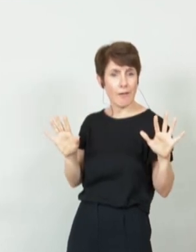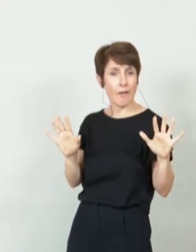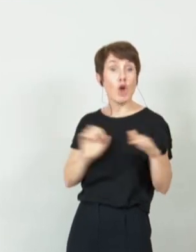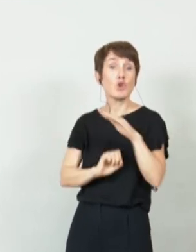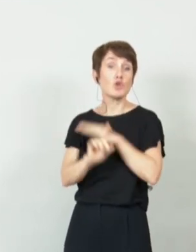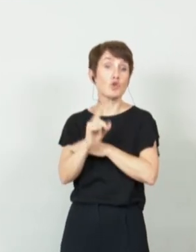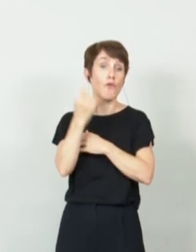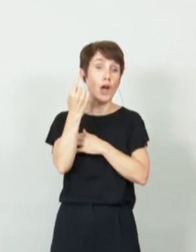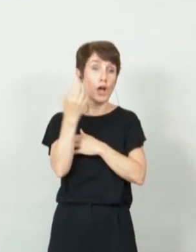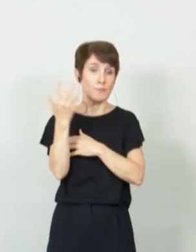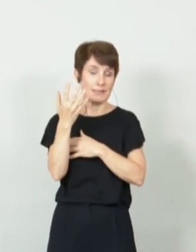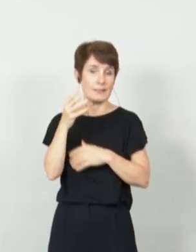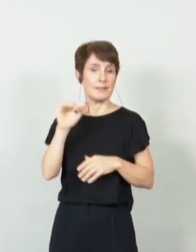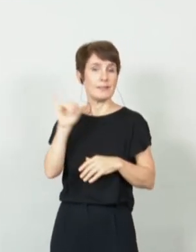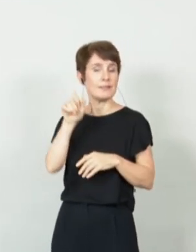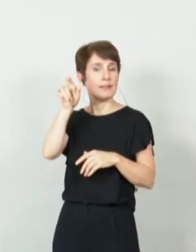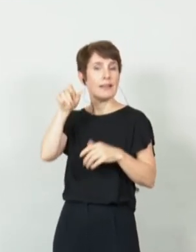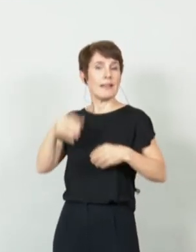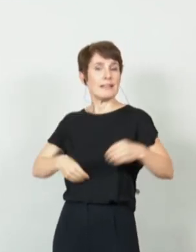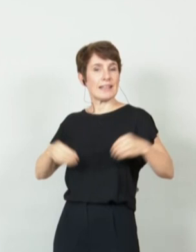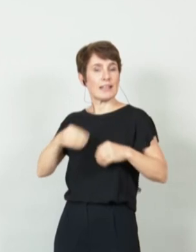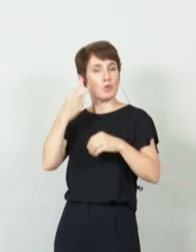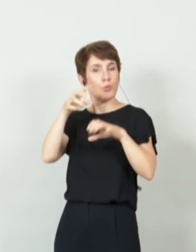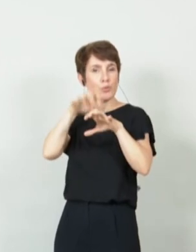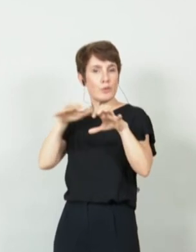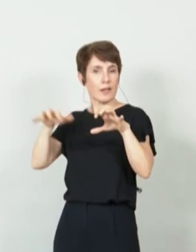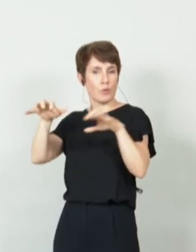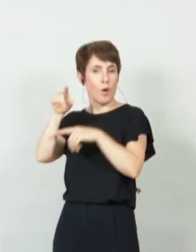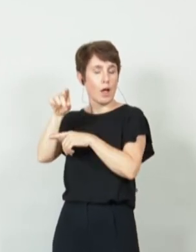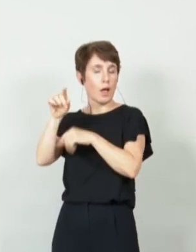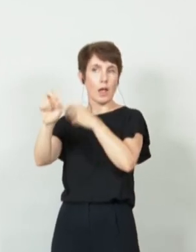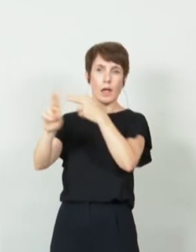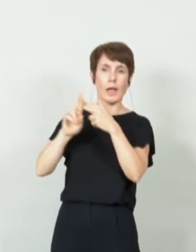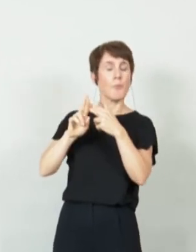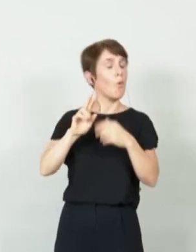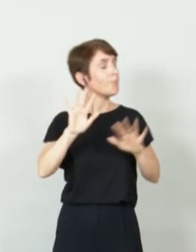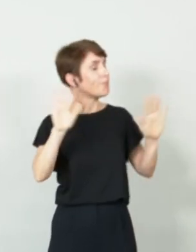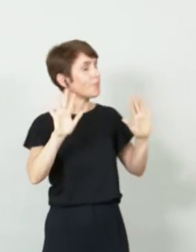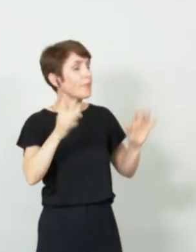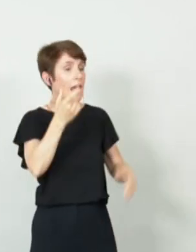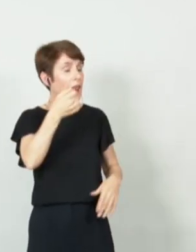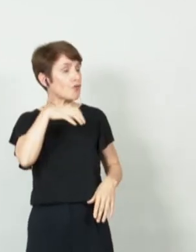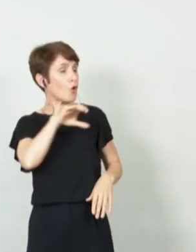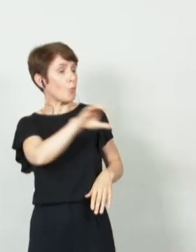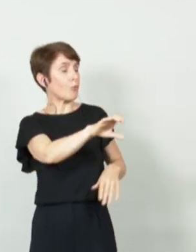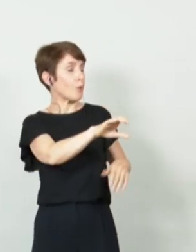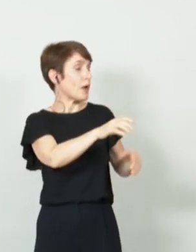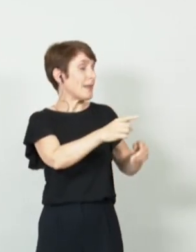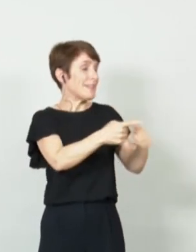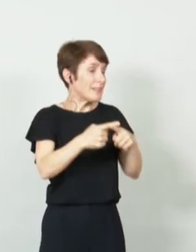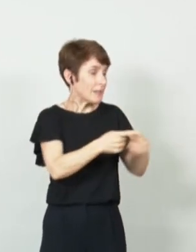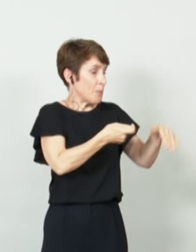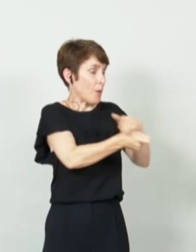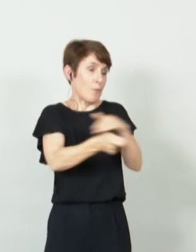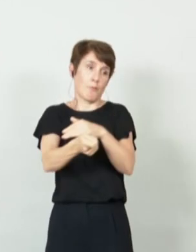de la Direction du Développement social et territorial qui explique bien que ce reversement de subvention entre associations est-il